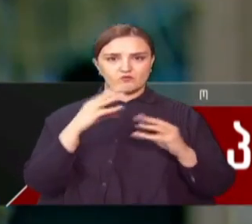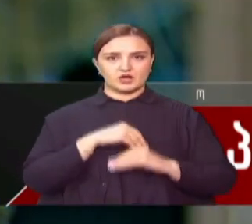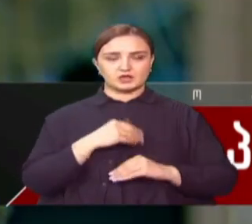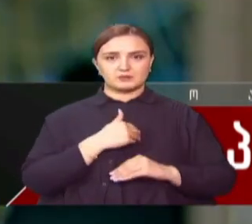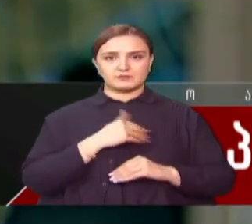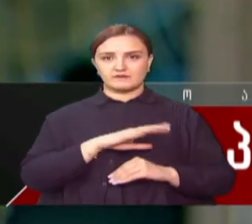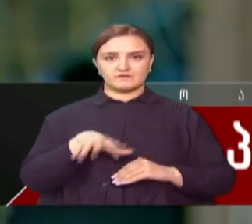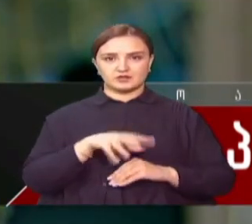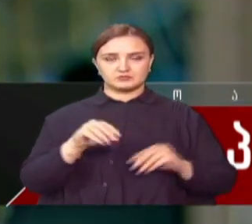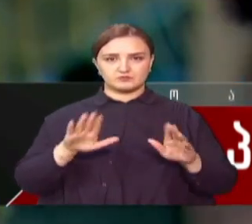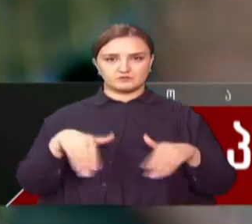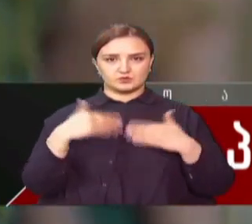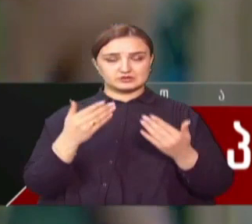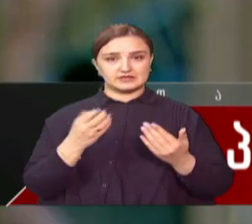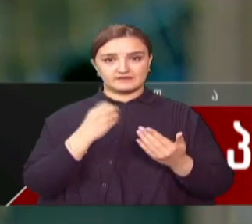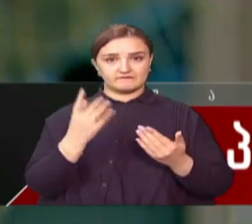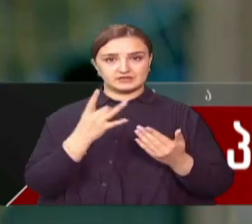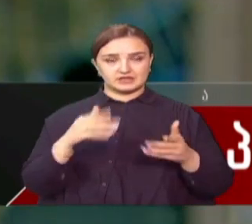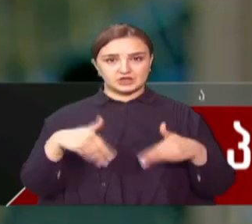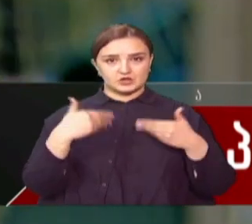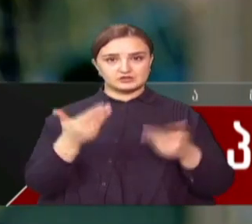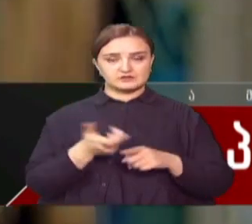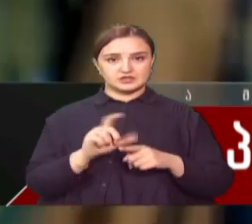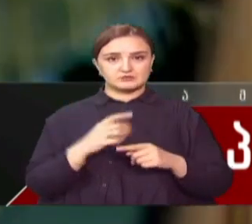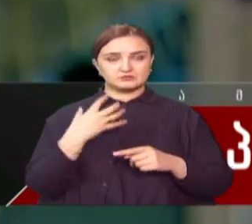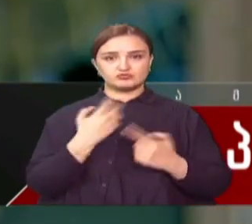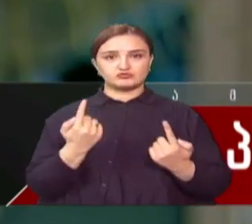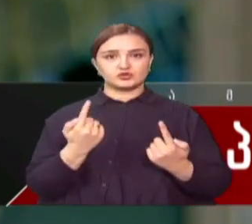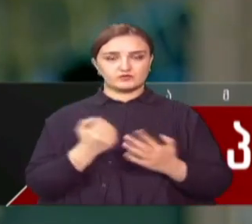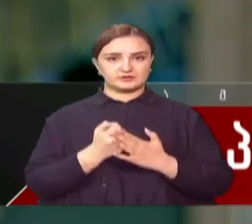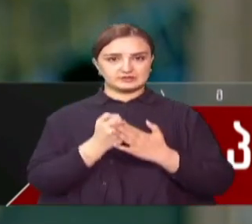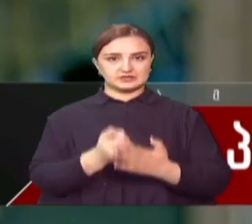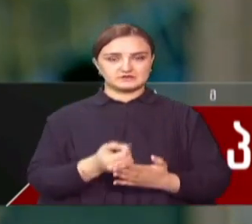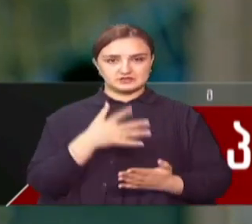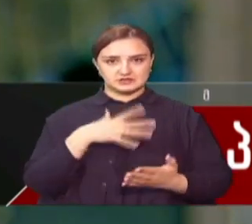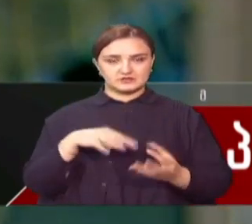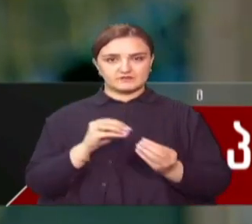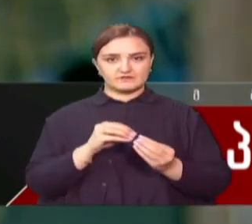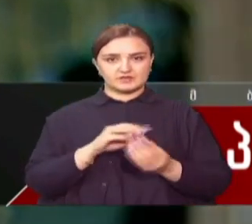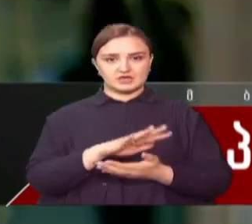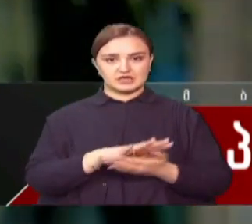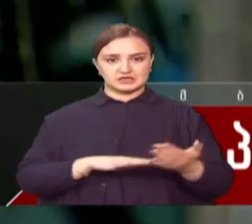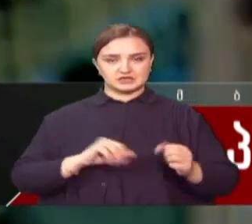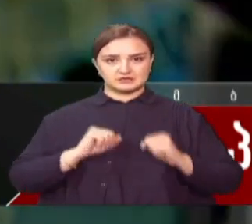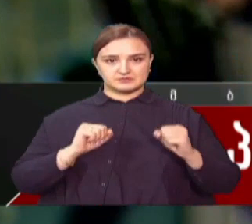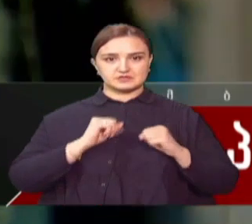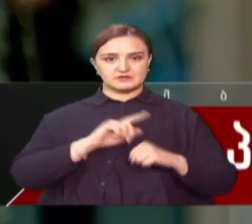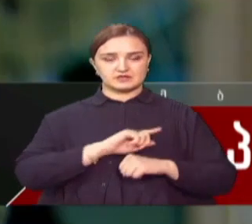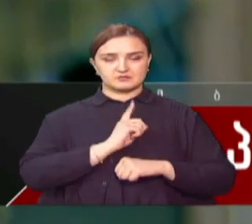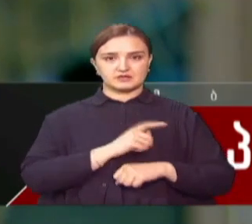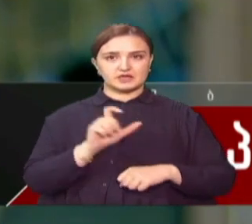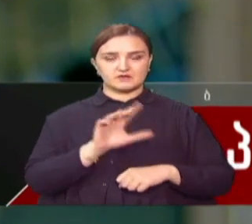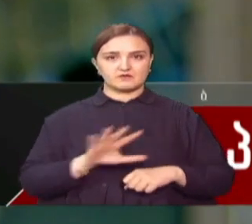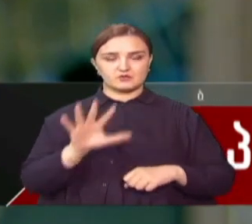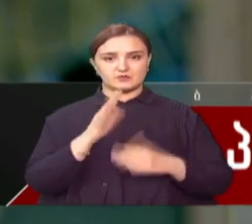ყველას მიულოცო კიდევ ერთხელ, გილოცავთ თქვენს ამ ძალიან მნიშვნელოვან მონაპოვარს. საქართველო აგრძელებს ძალისხმევას ჩვენი ევროპული